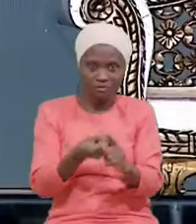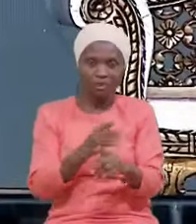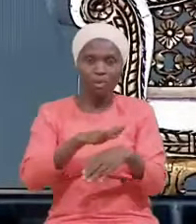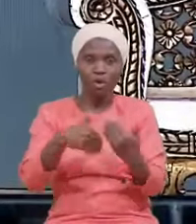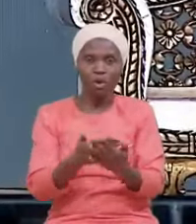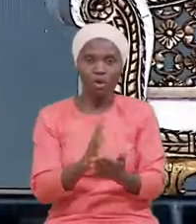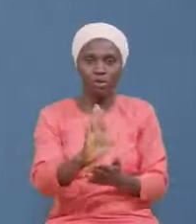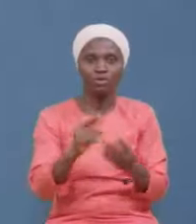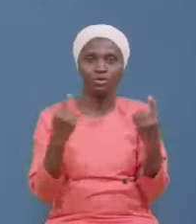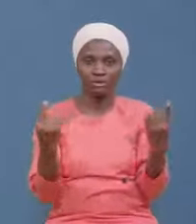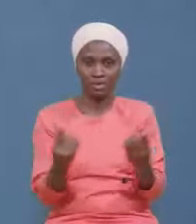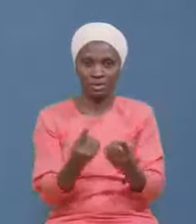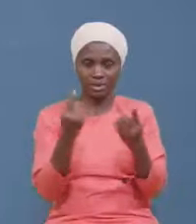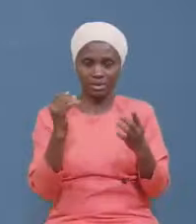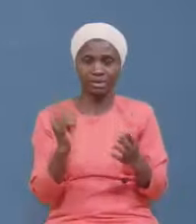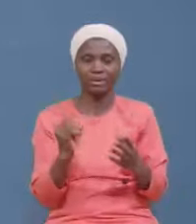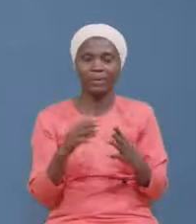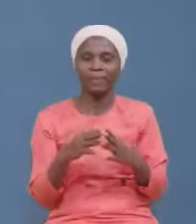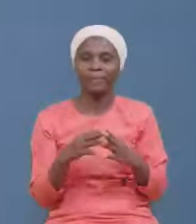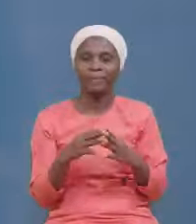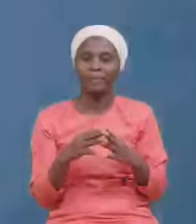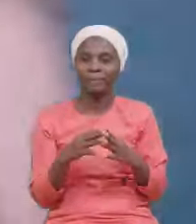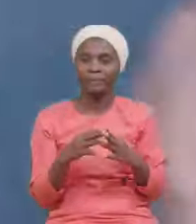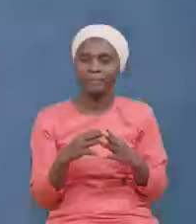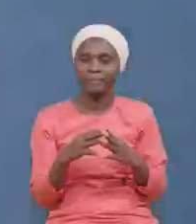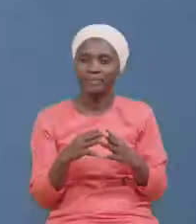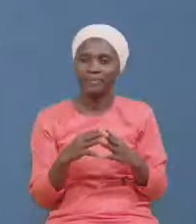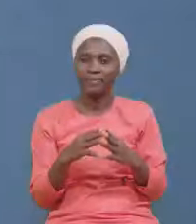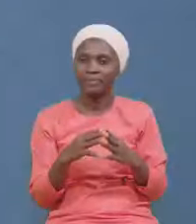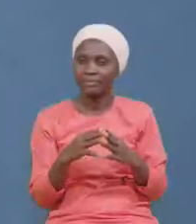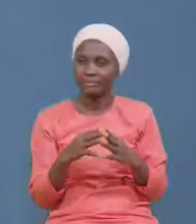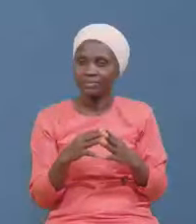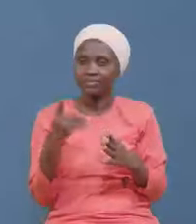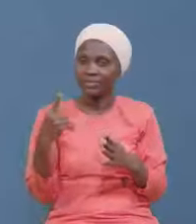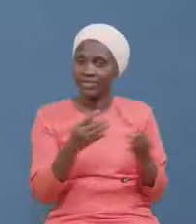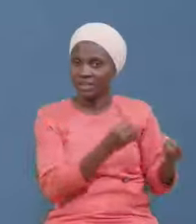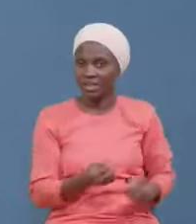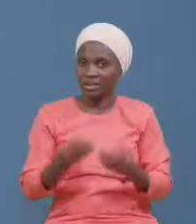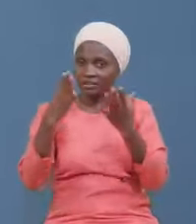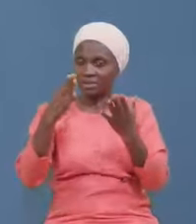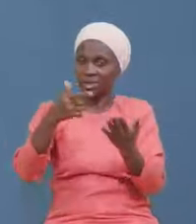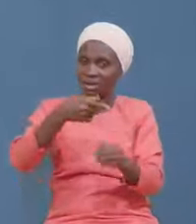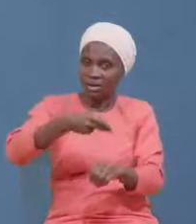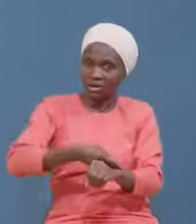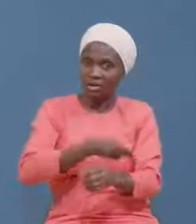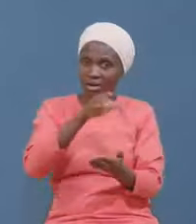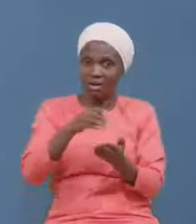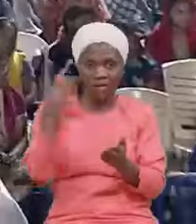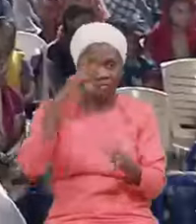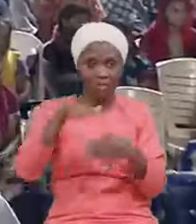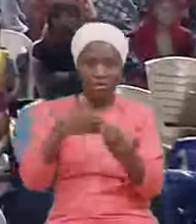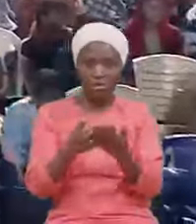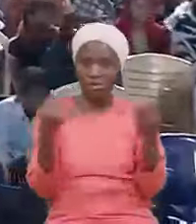ఆయన మీ జీవితంలోకి వచ్చి సకల పాపముల నుంచి మిమ్మల్ని వెలికి తీసుకొచ్చి రక్షిస్తారు. A sacrificial lamb for all sinners.